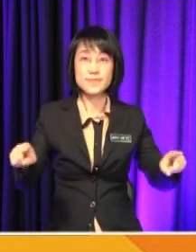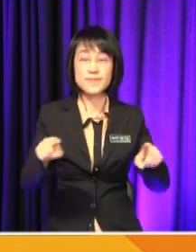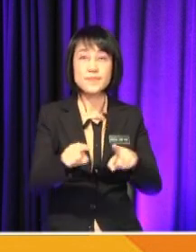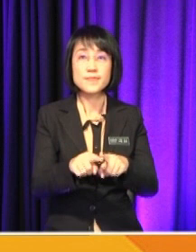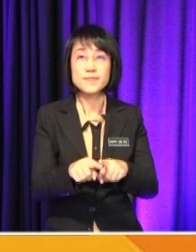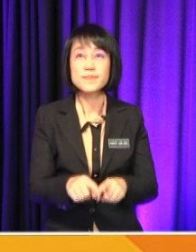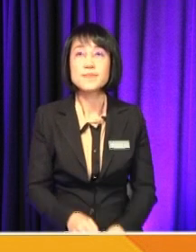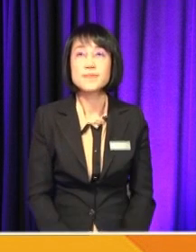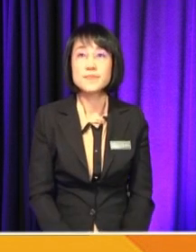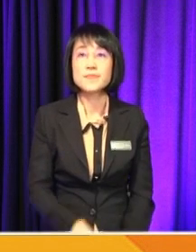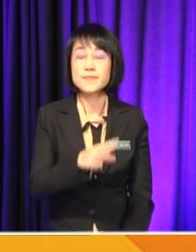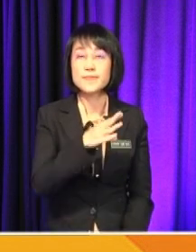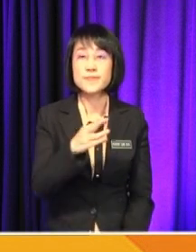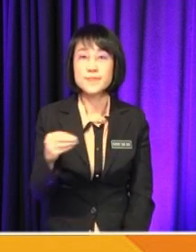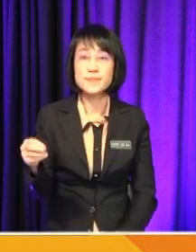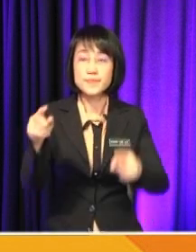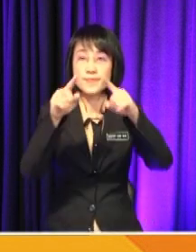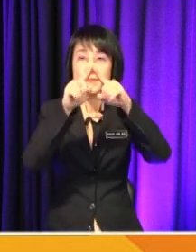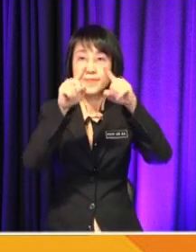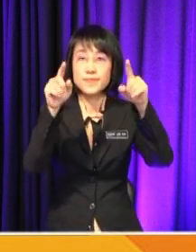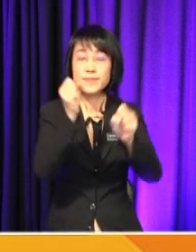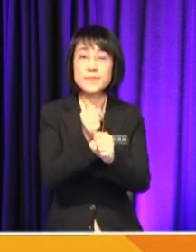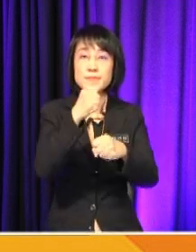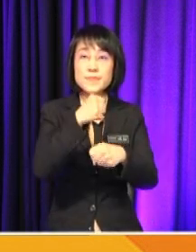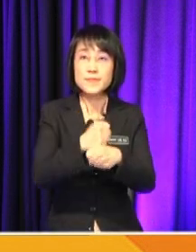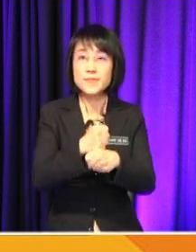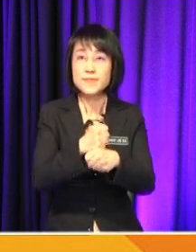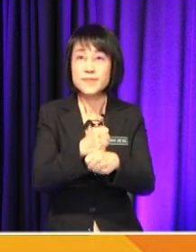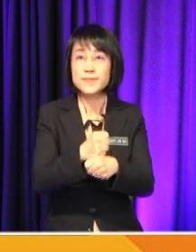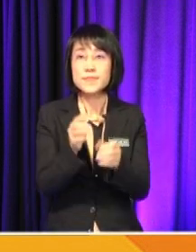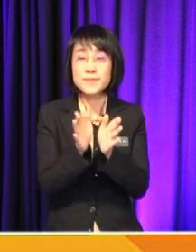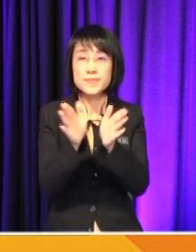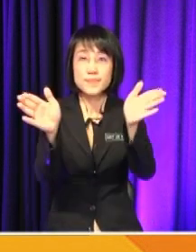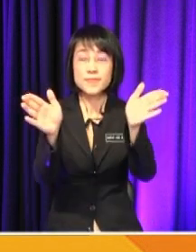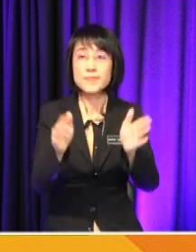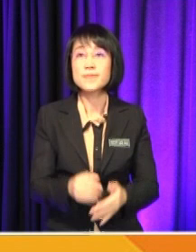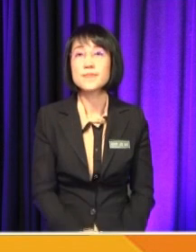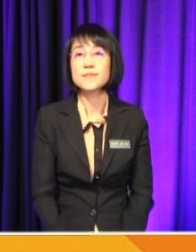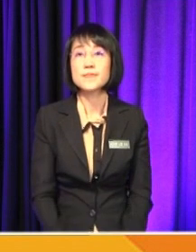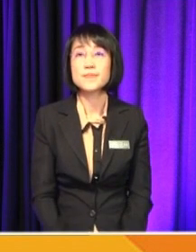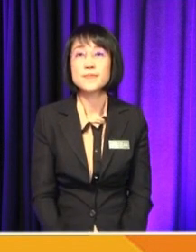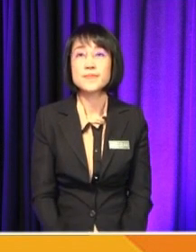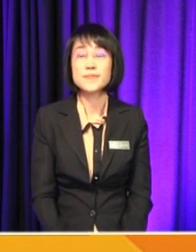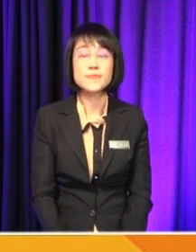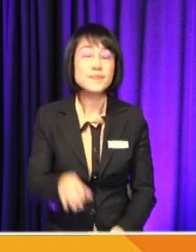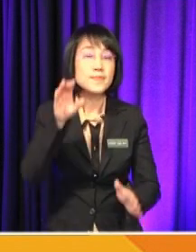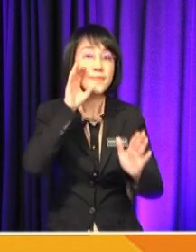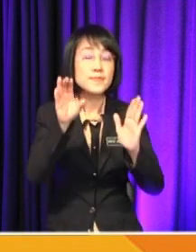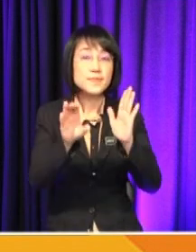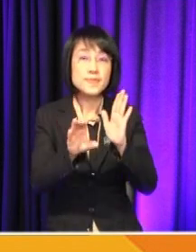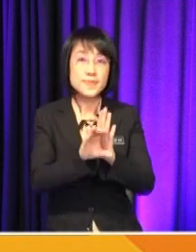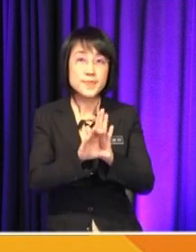seperti trapesium yaitu seperti corong yang mana itu adalah paparan gambar ataupun menggambarkan